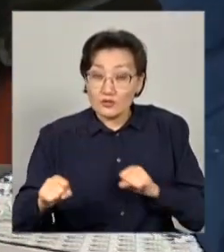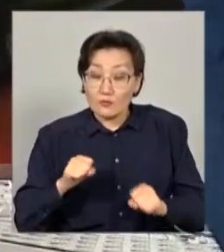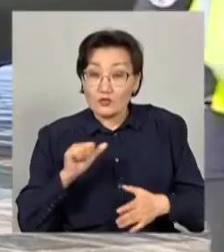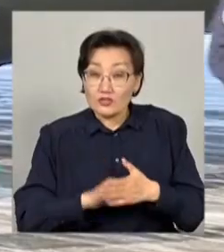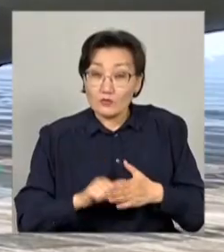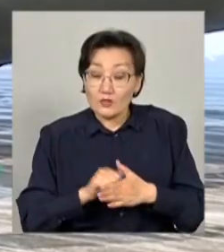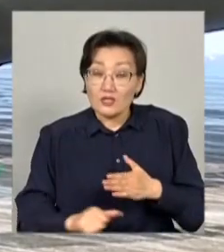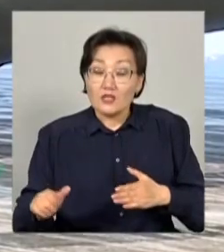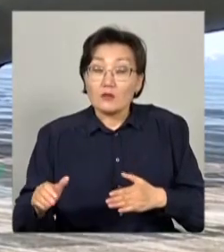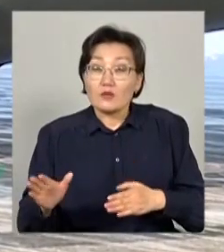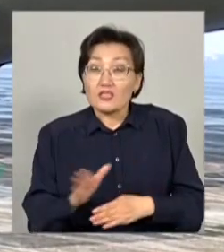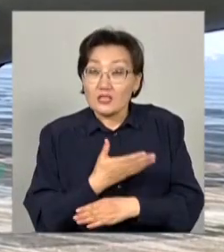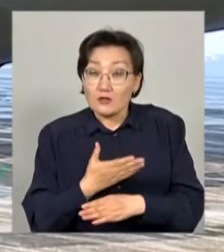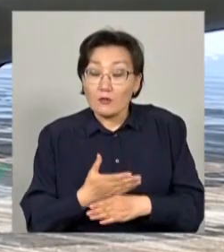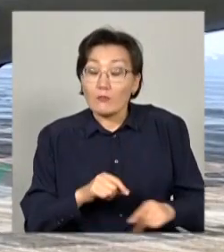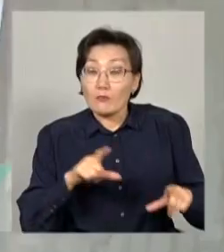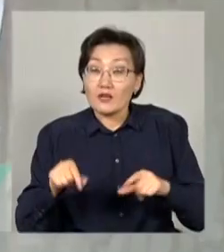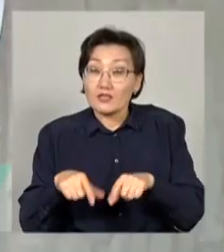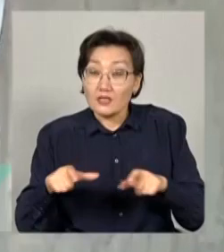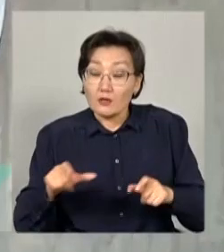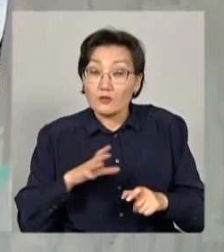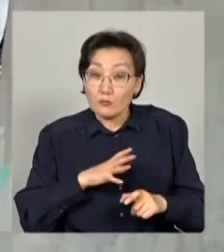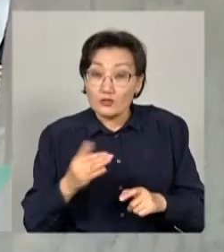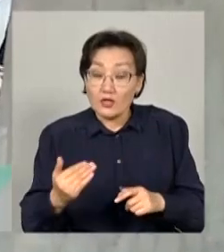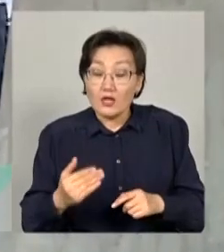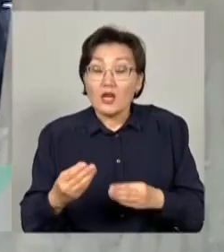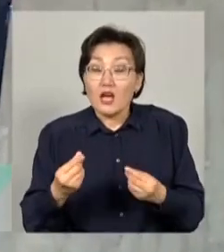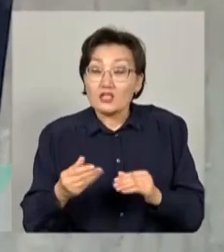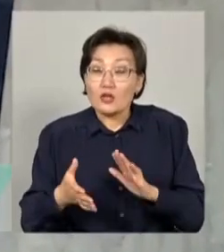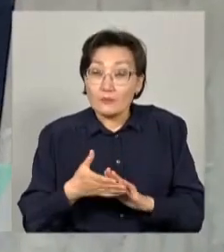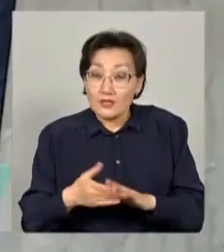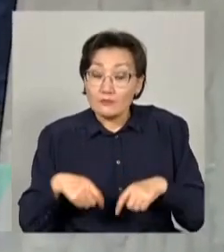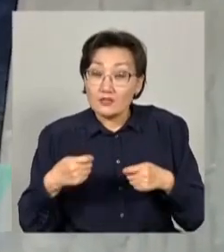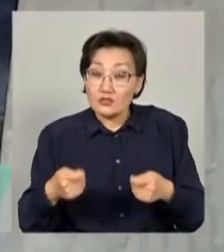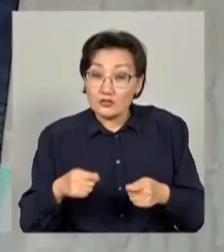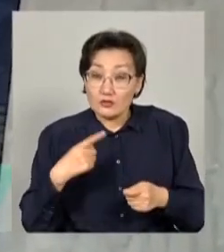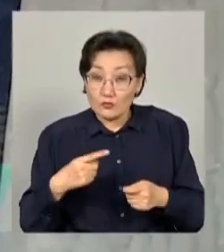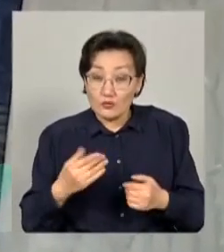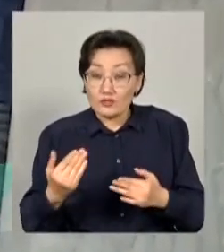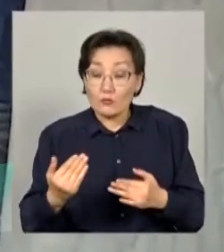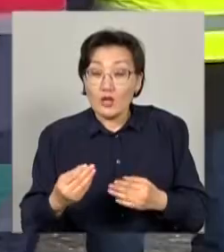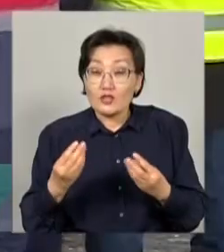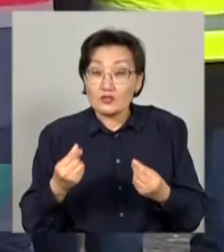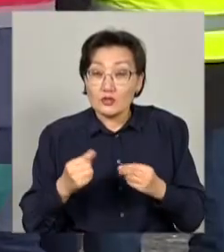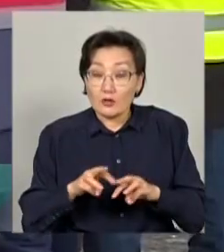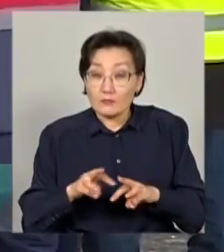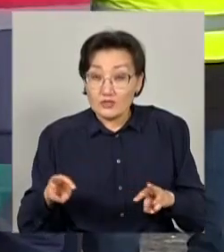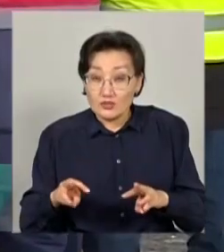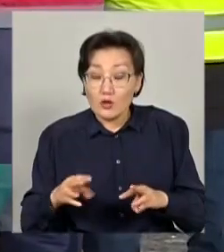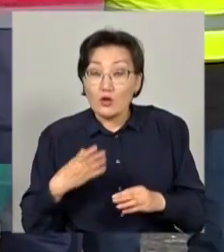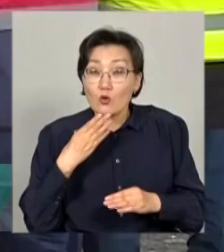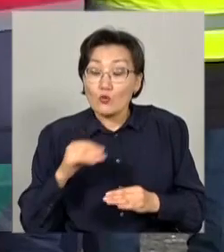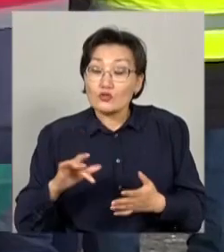салдарын жоюға аттанғандар болды. Жақын арада оларға ақшалай сыйақы беріледі. Айта кетейін, ол қаражат министрліктің